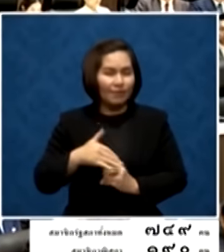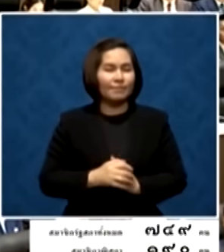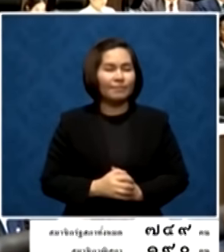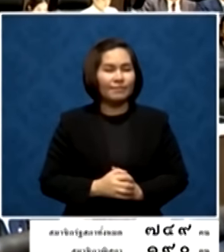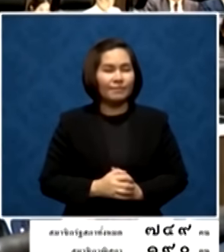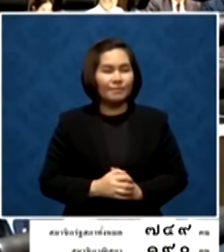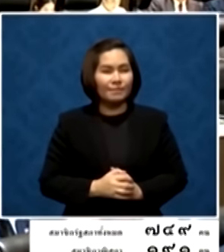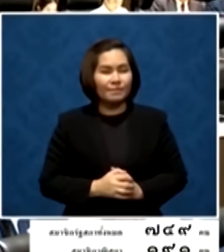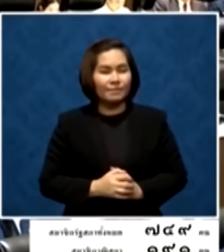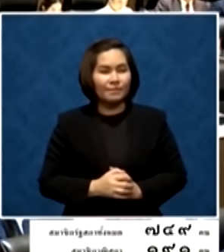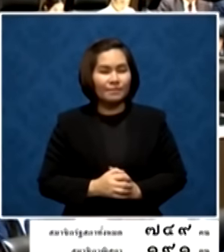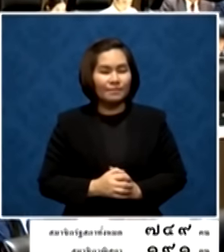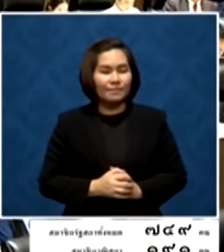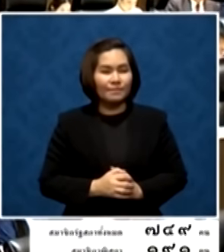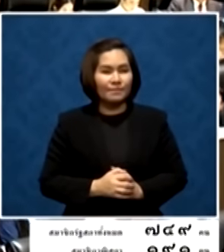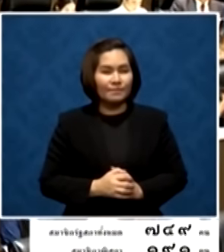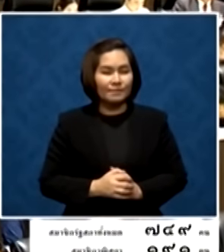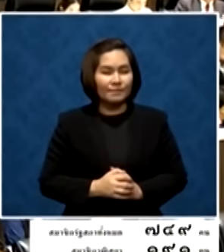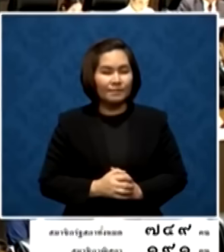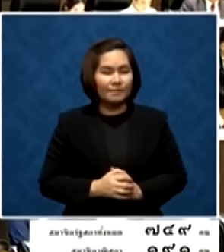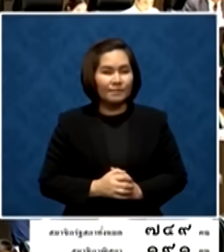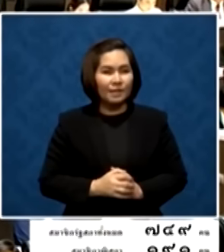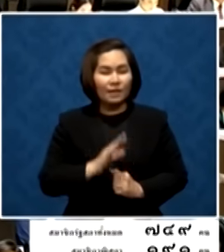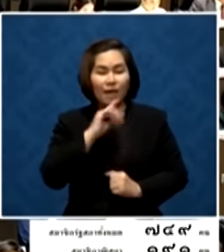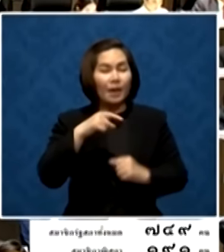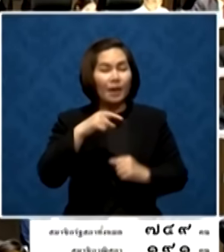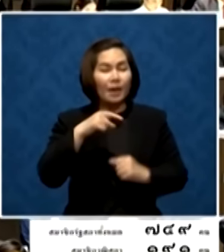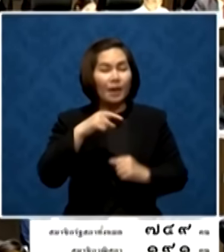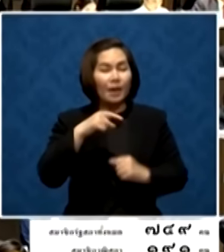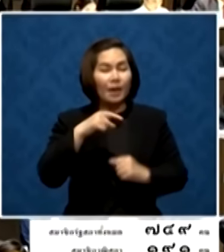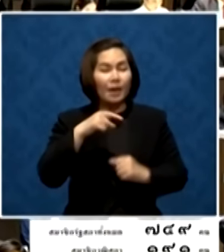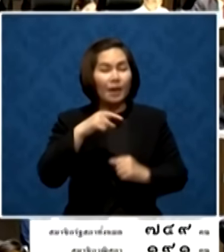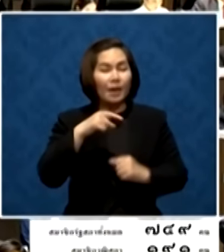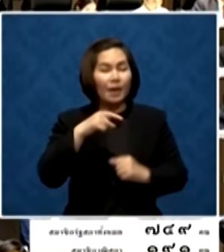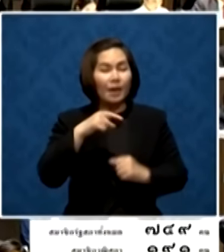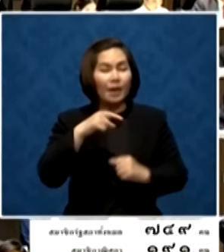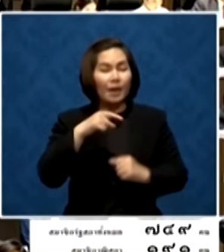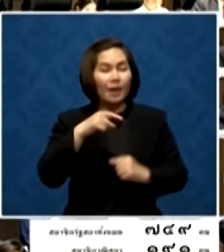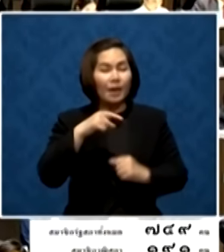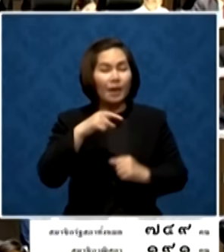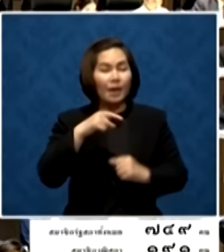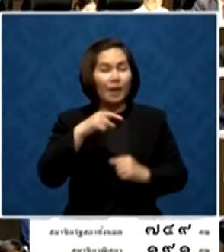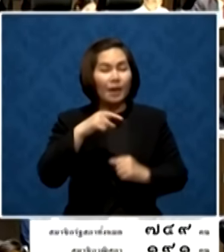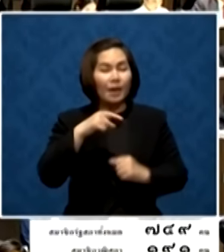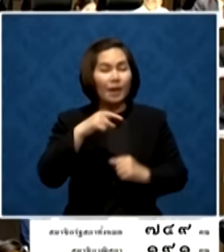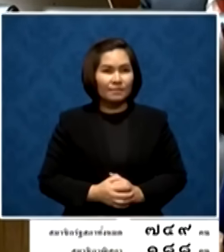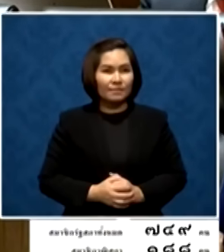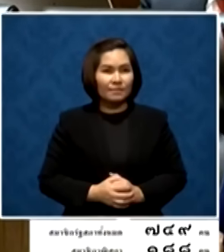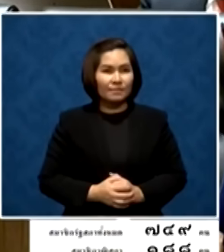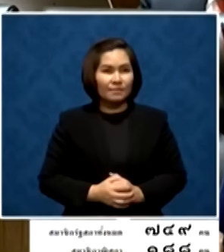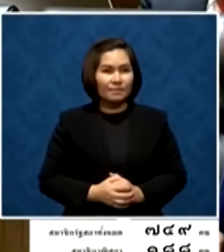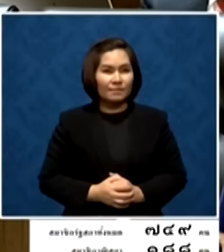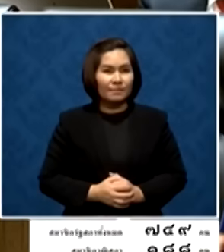ำของตัวเอง ส่วนแต่ว่าไม่ใช่มาโทษอาจารย์บรรณอว่าอาจารย์บรรณอเป็นคนทำให้มีการวินิจ